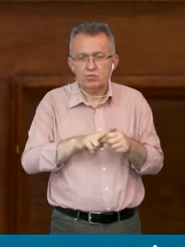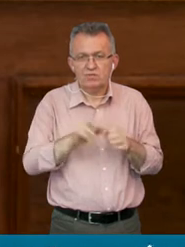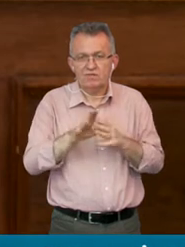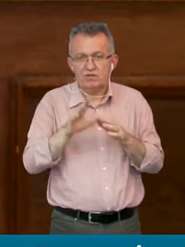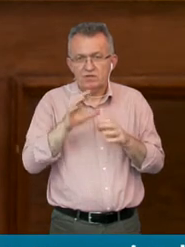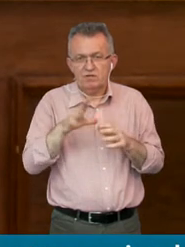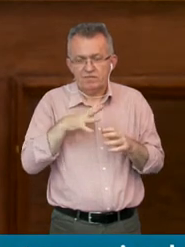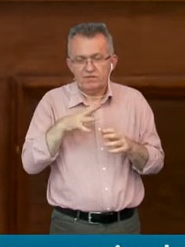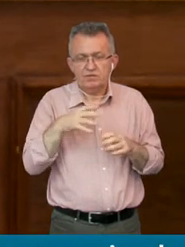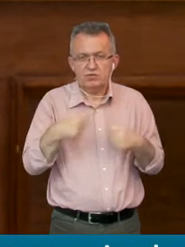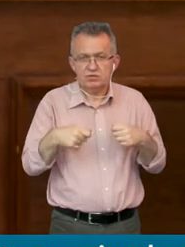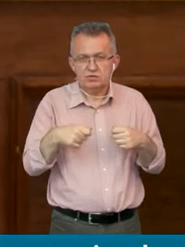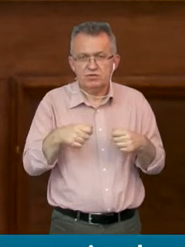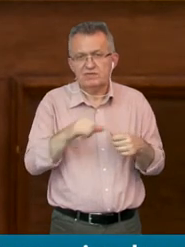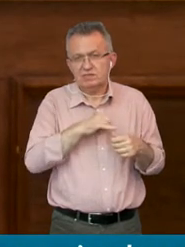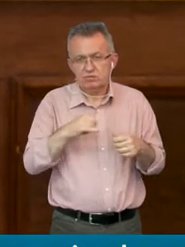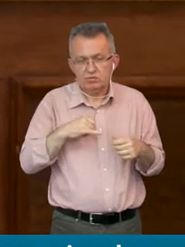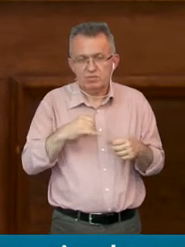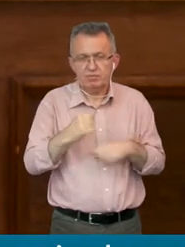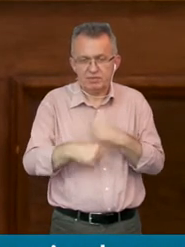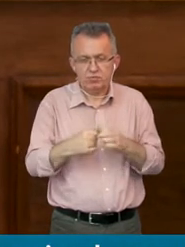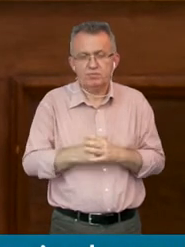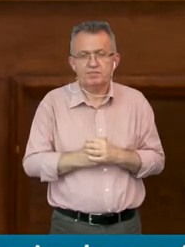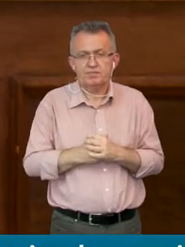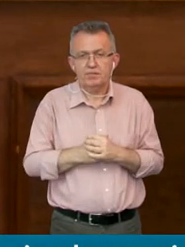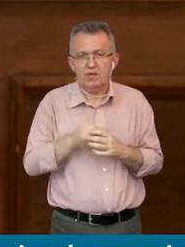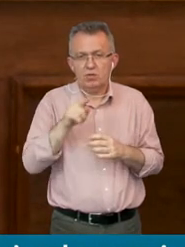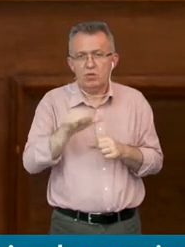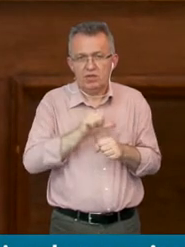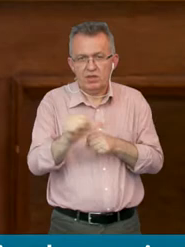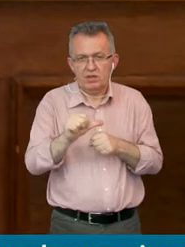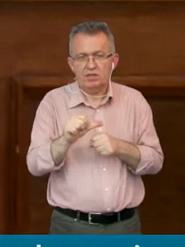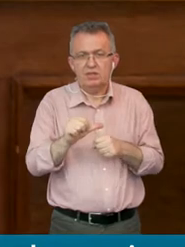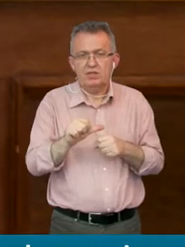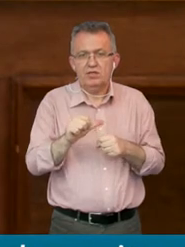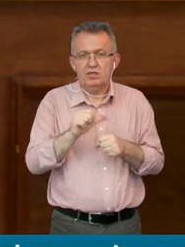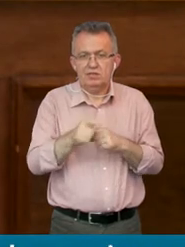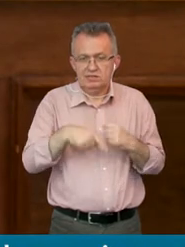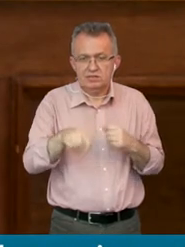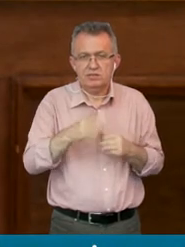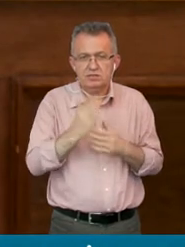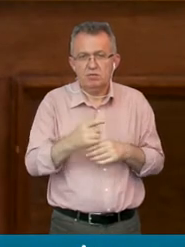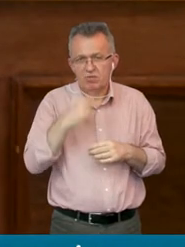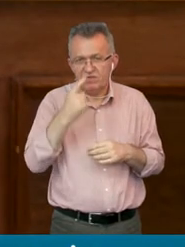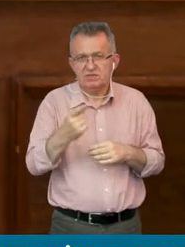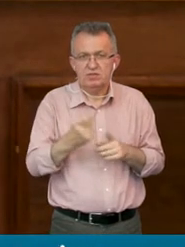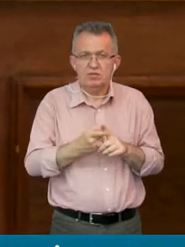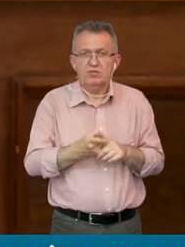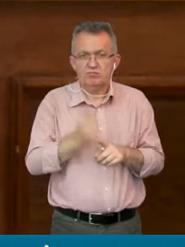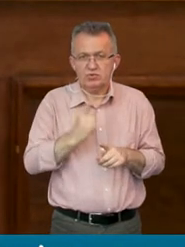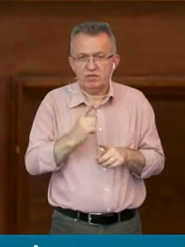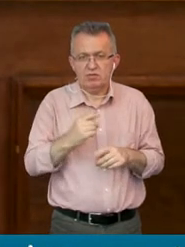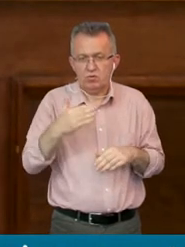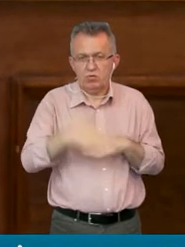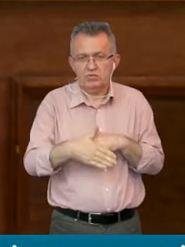szkołach szczecińskich samorządowych pracują. Więc to jest to, co przed nami, a chcieliśmy o tym powiedzieć właśnie przed samym